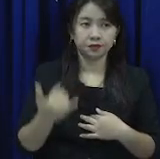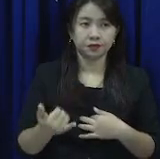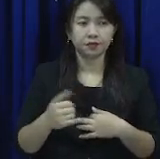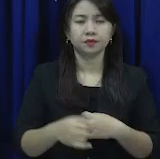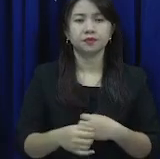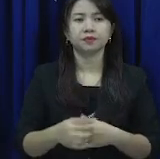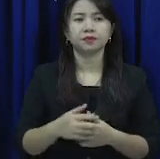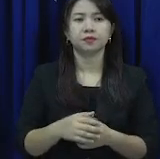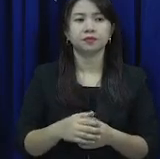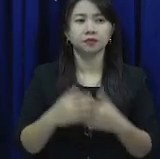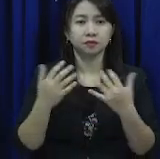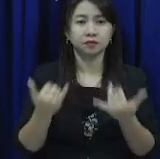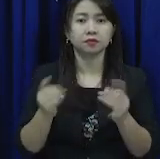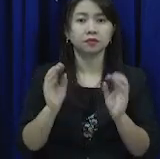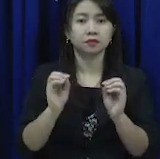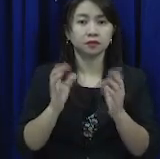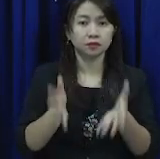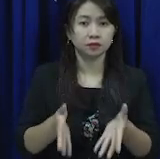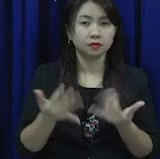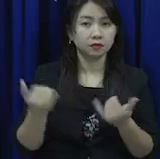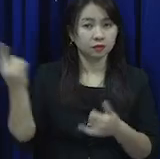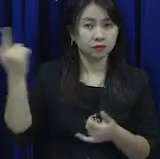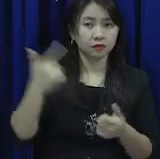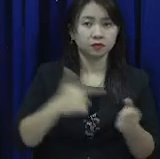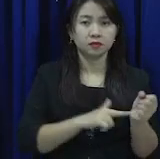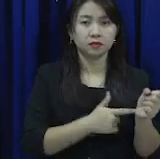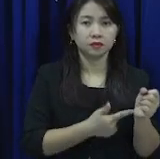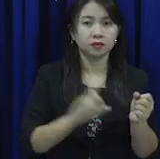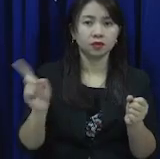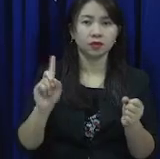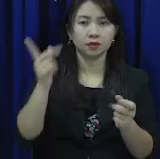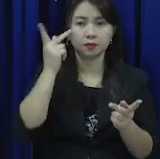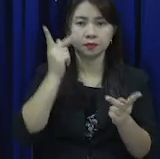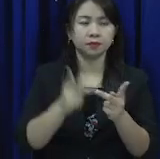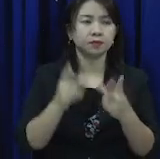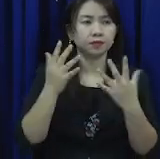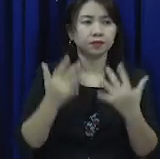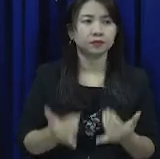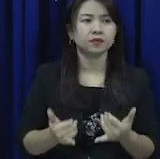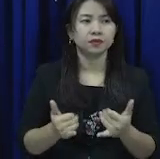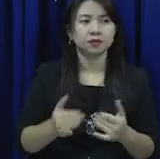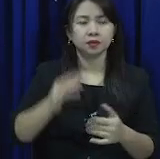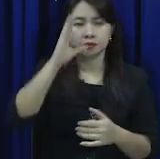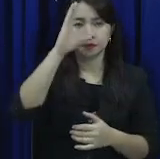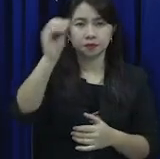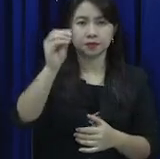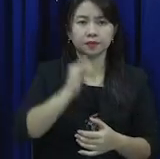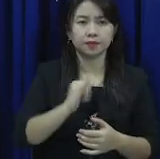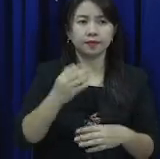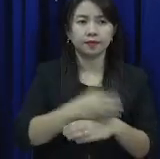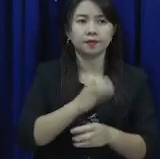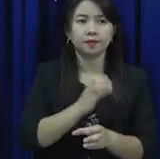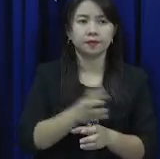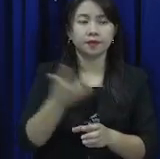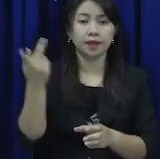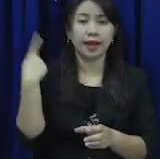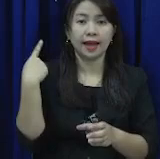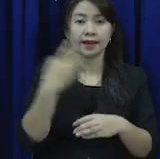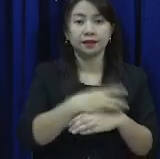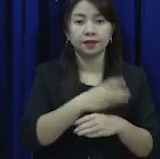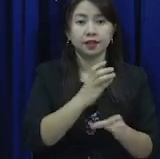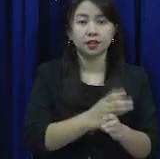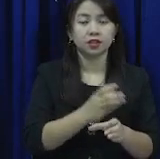ako sa Genesis teacher ka na ngayon ng Genesis What's the Main Purpose Why man is created to have a Creature set